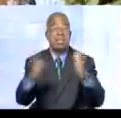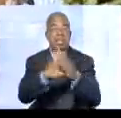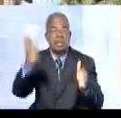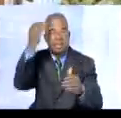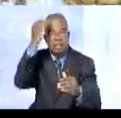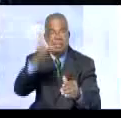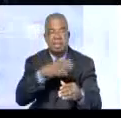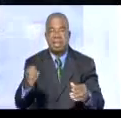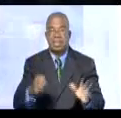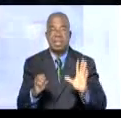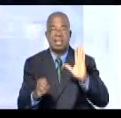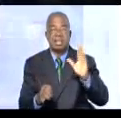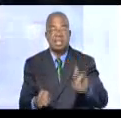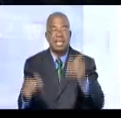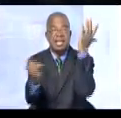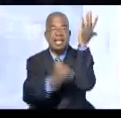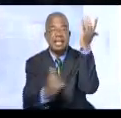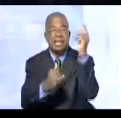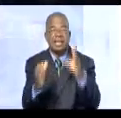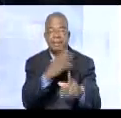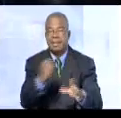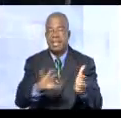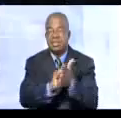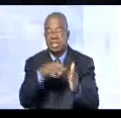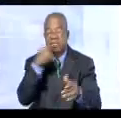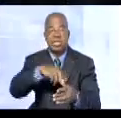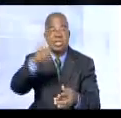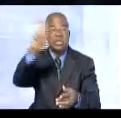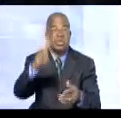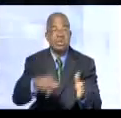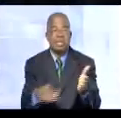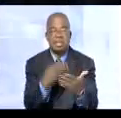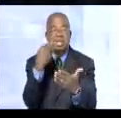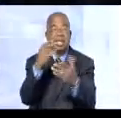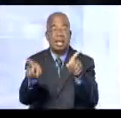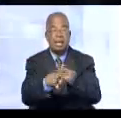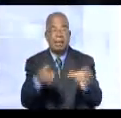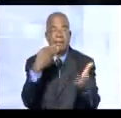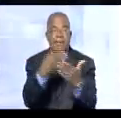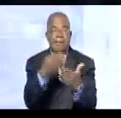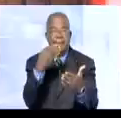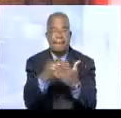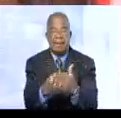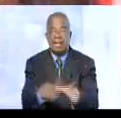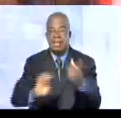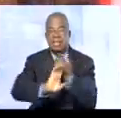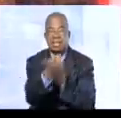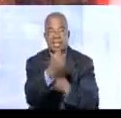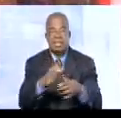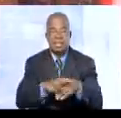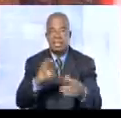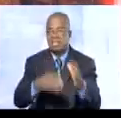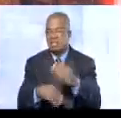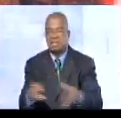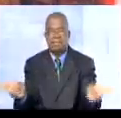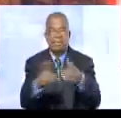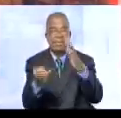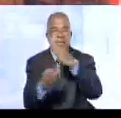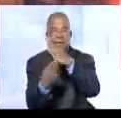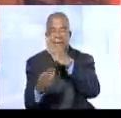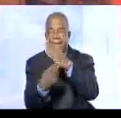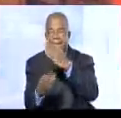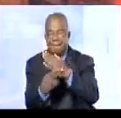États membres de l'Union et le Fonds monétaire international, la situation de la microfinance dans l'espace ainsi que les